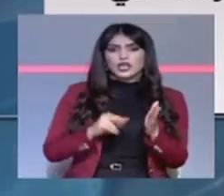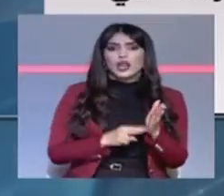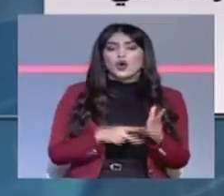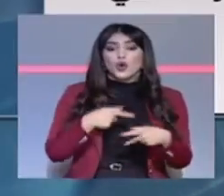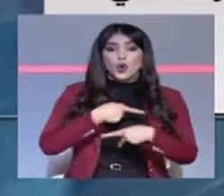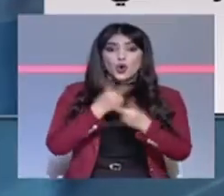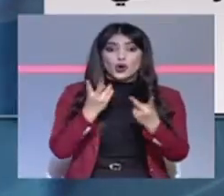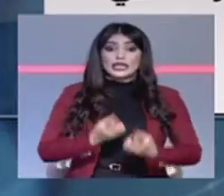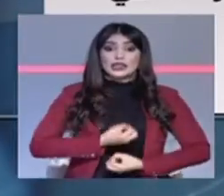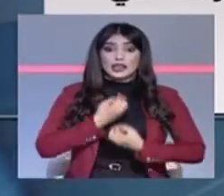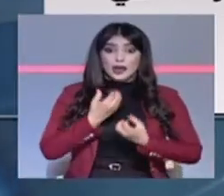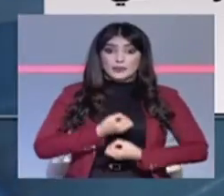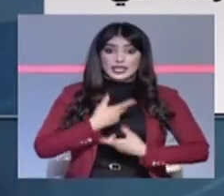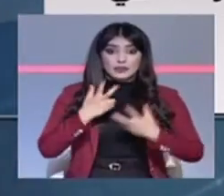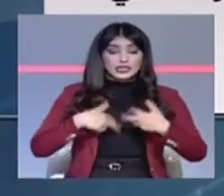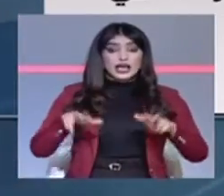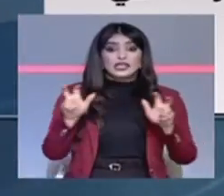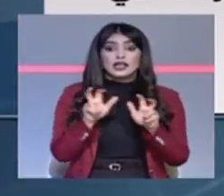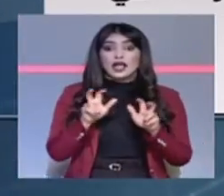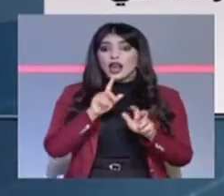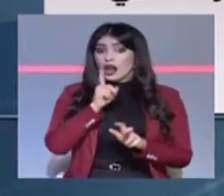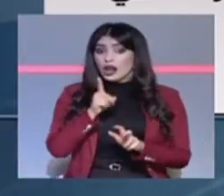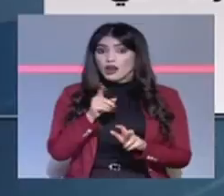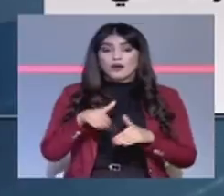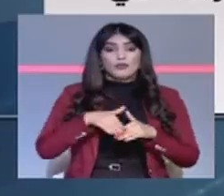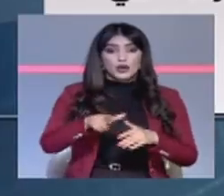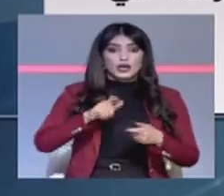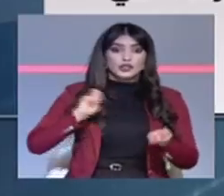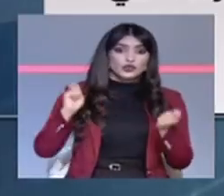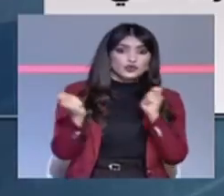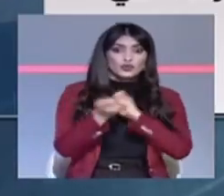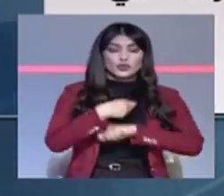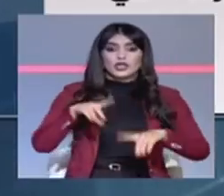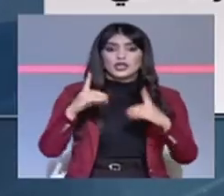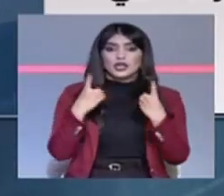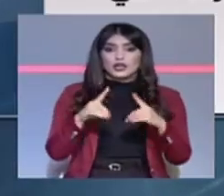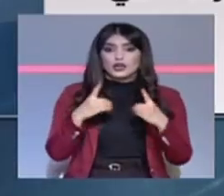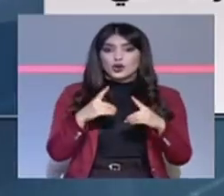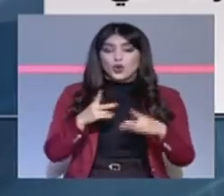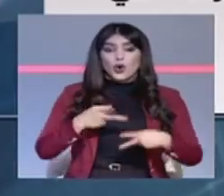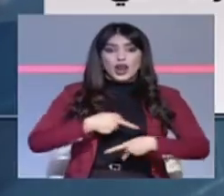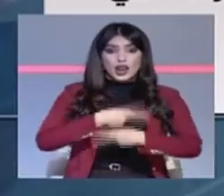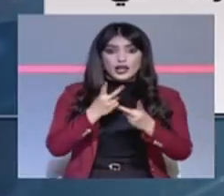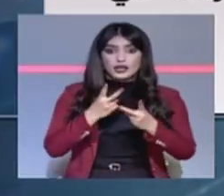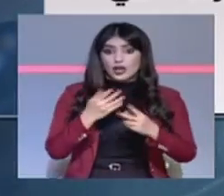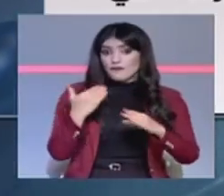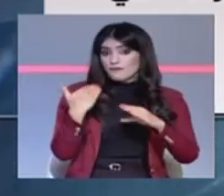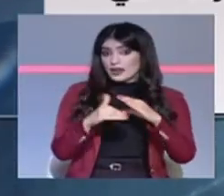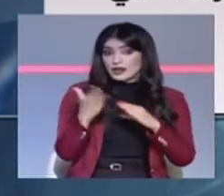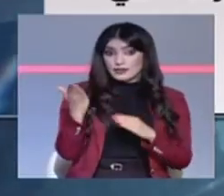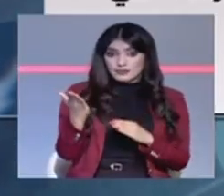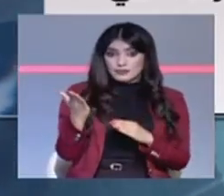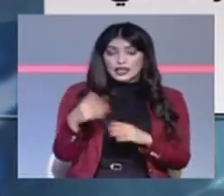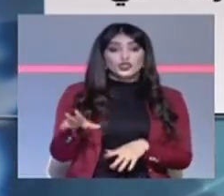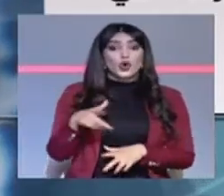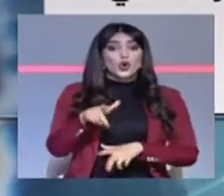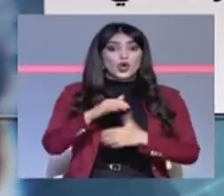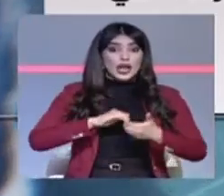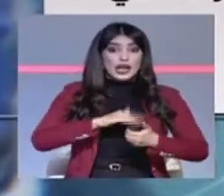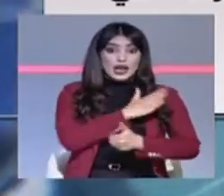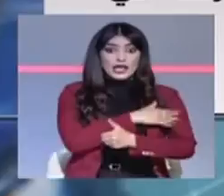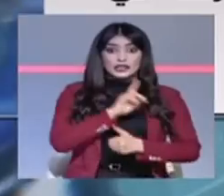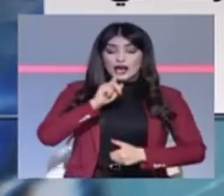حريه التعبير وفي سيروره الانتقال الديمقراطي وفق ما ورد في نص الرساله واعتبر الاتحاد وان